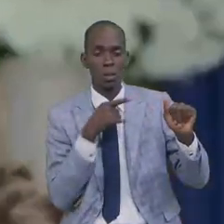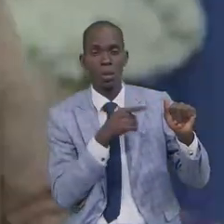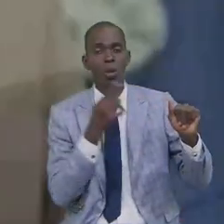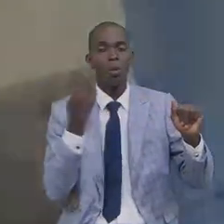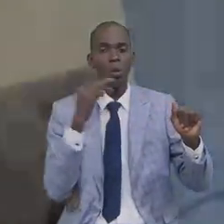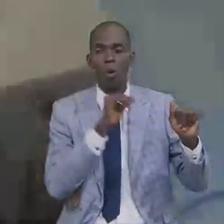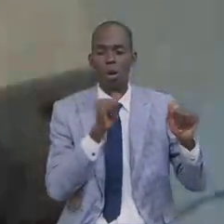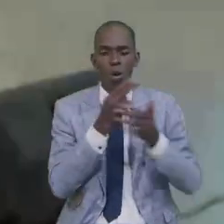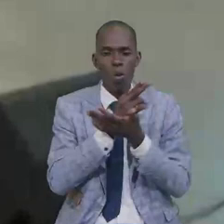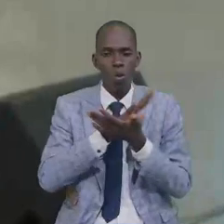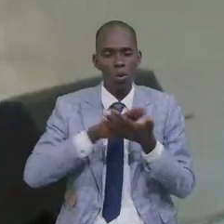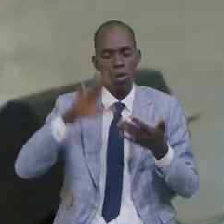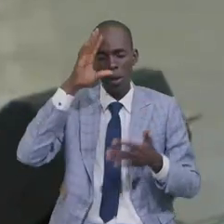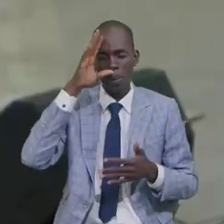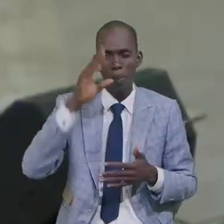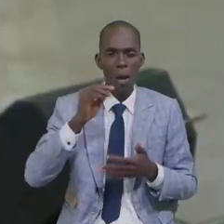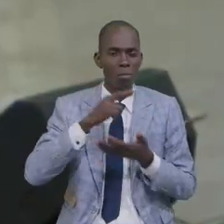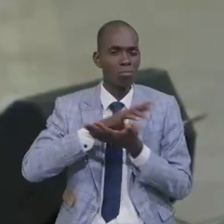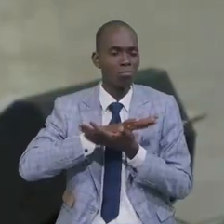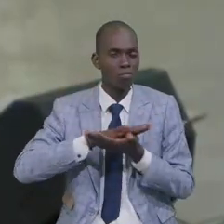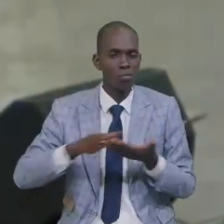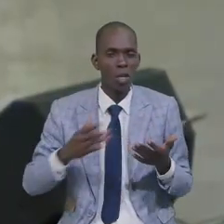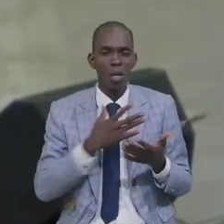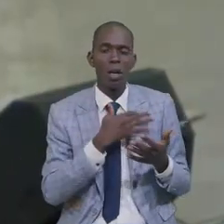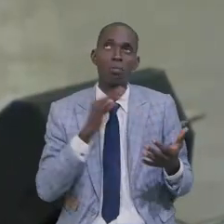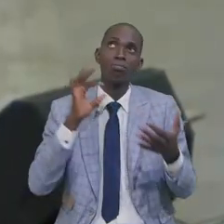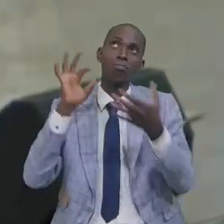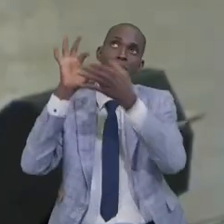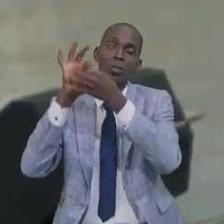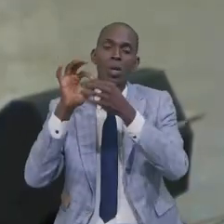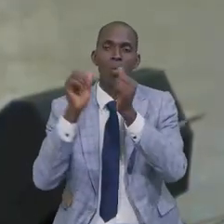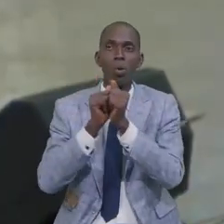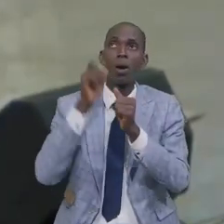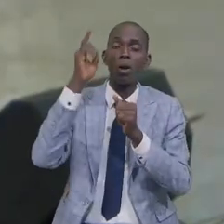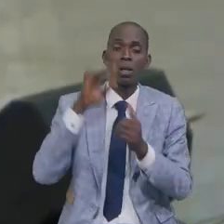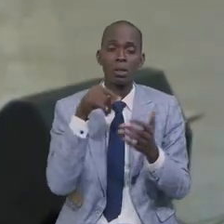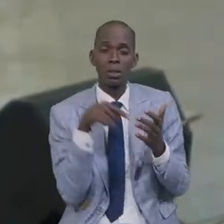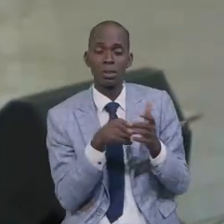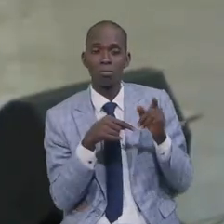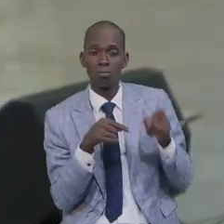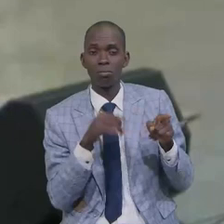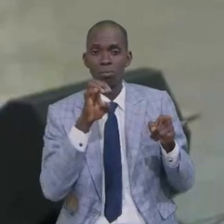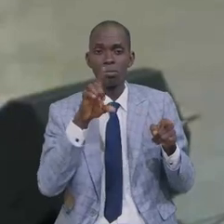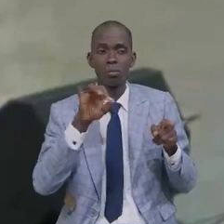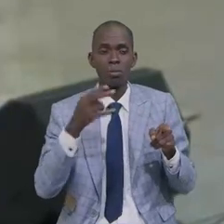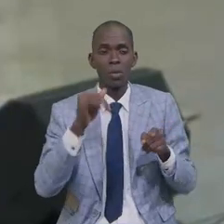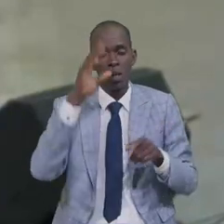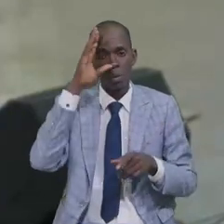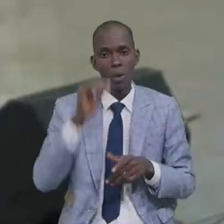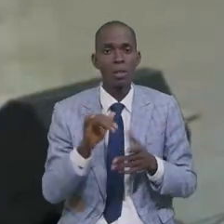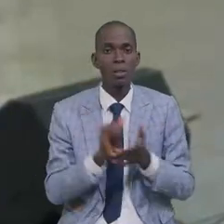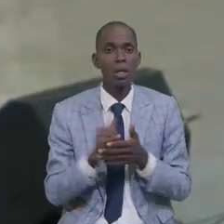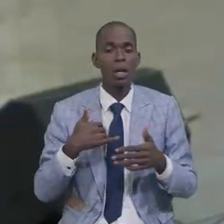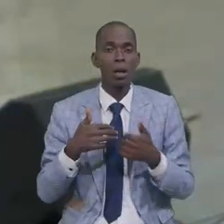Élisée était un homme pieux, homme de Dieu, pieux, juste, connecté à Dieu. Et cet homme